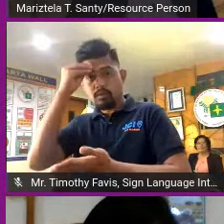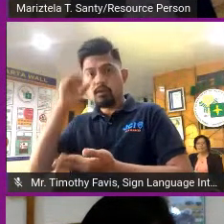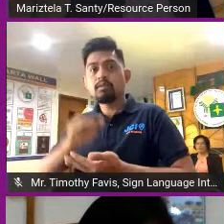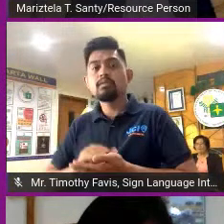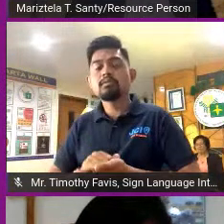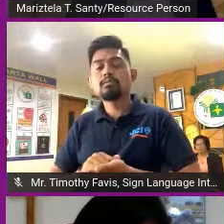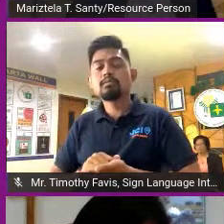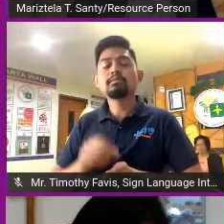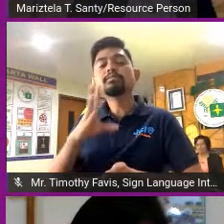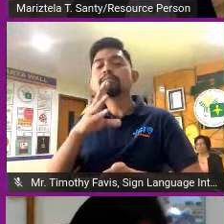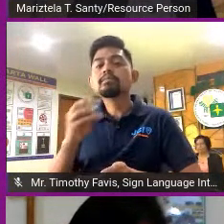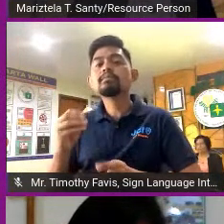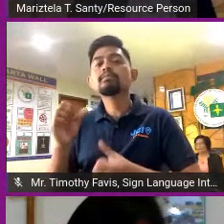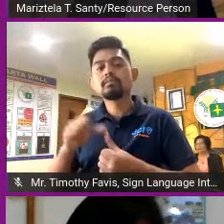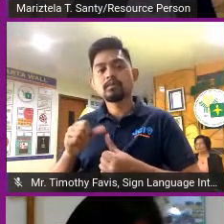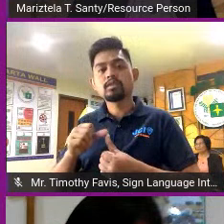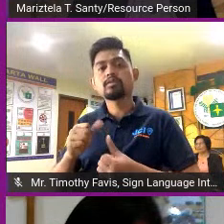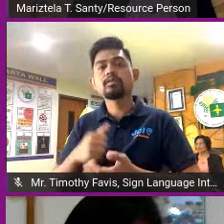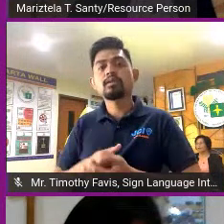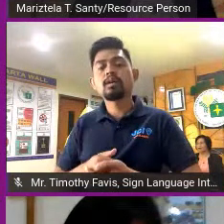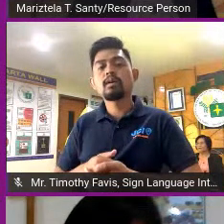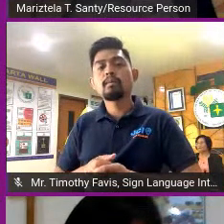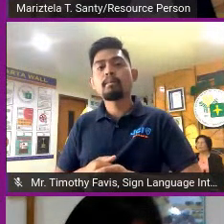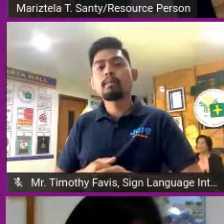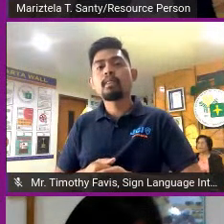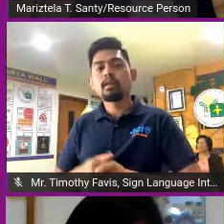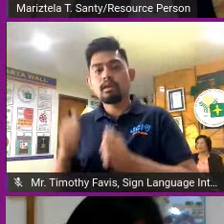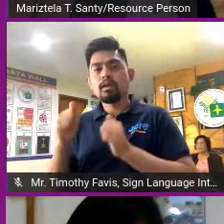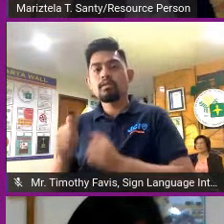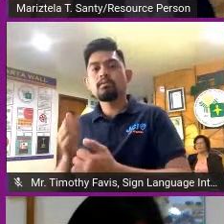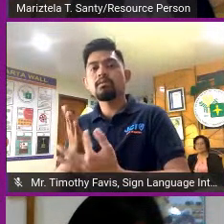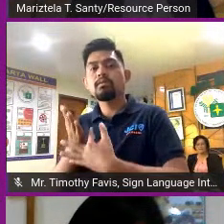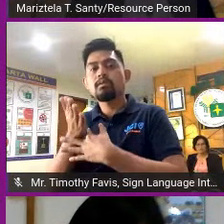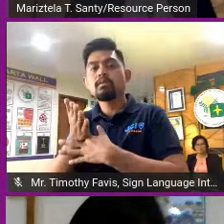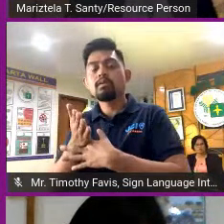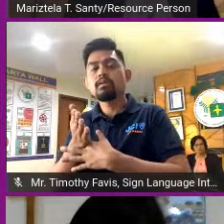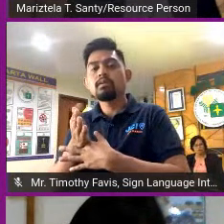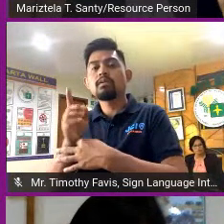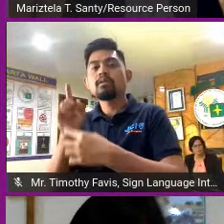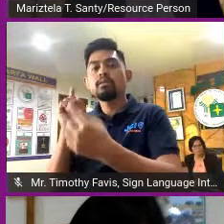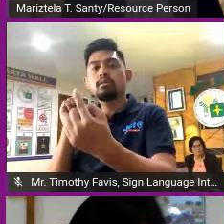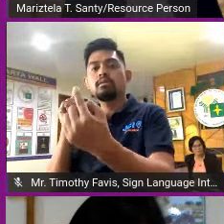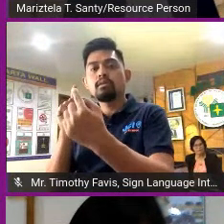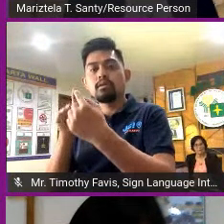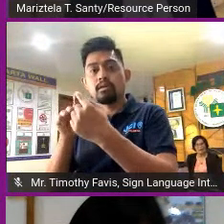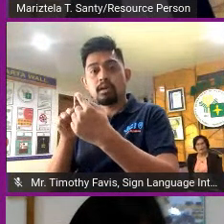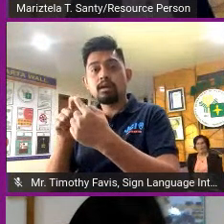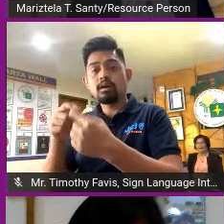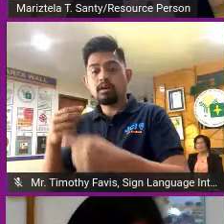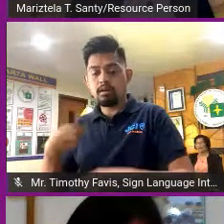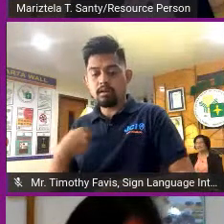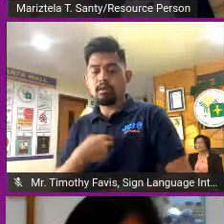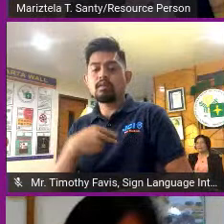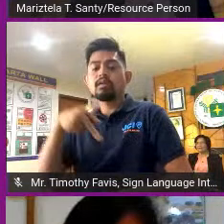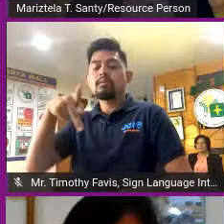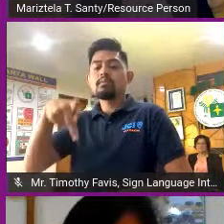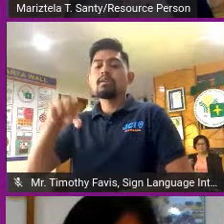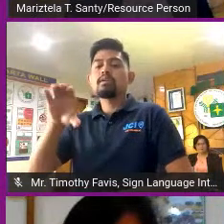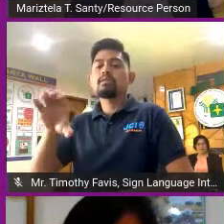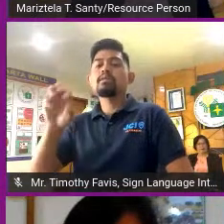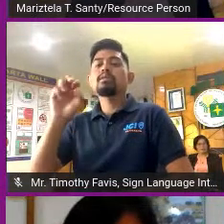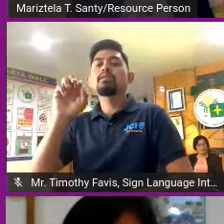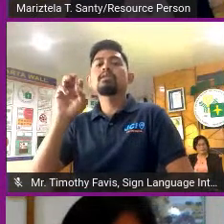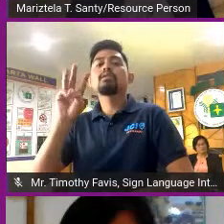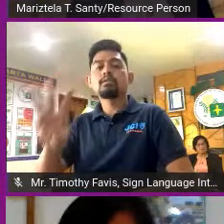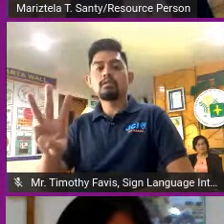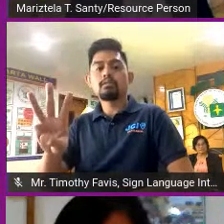mga marami po kami kung gusto nyo magkaroon ng ano, you can directly contact the Philippine Commission on Women. And other places,